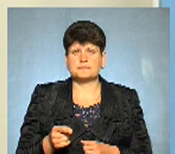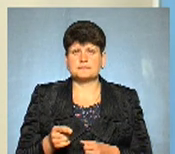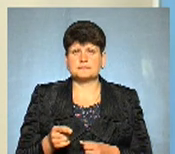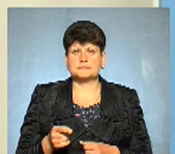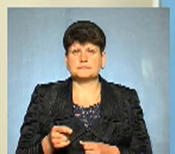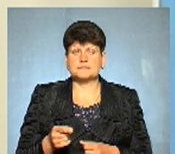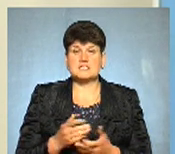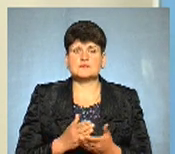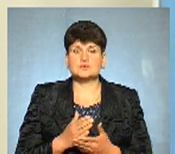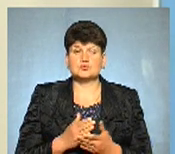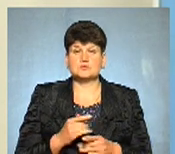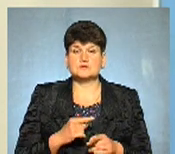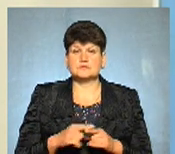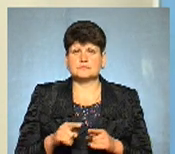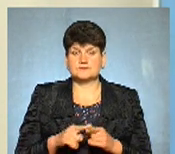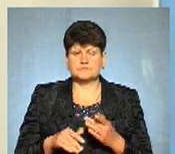служба